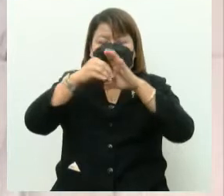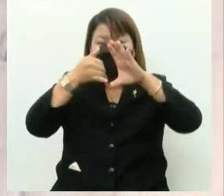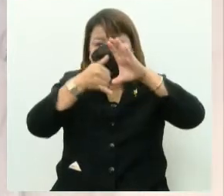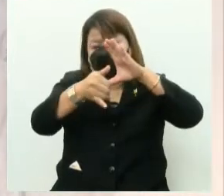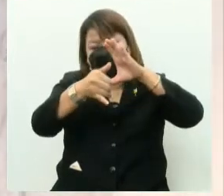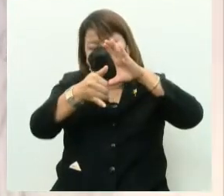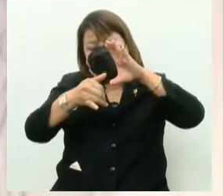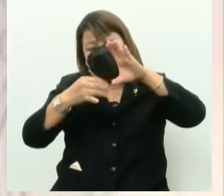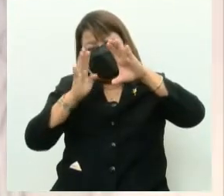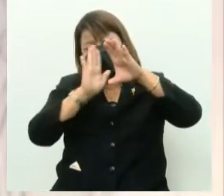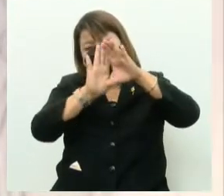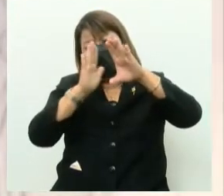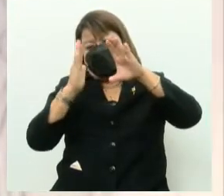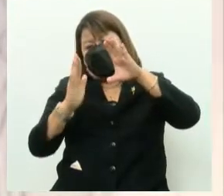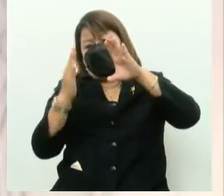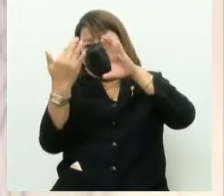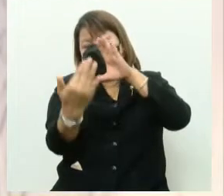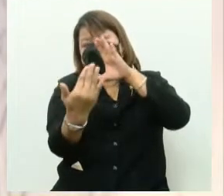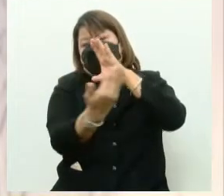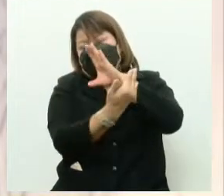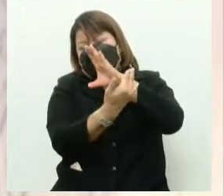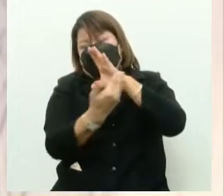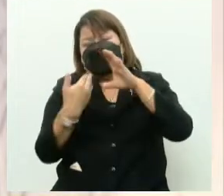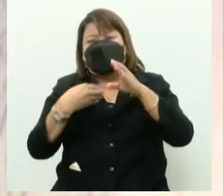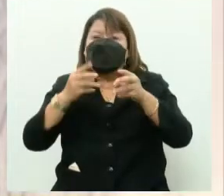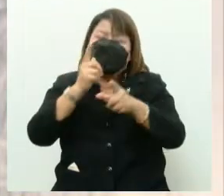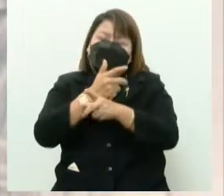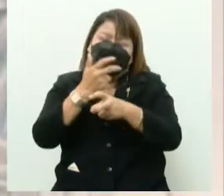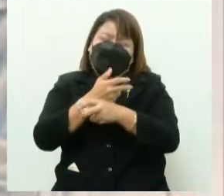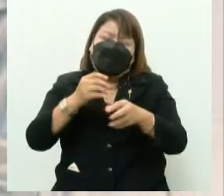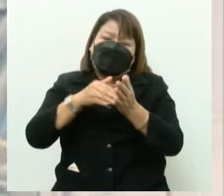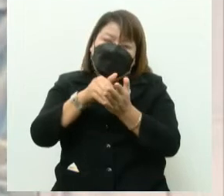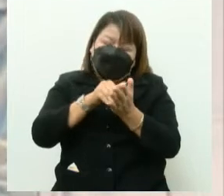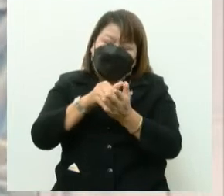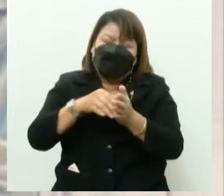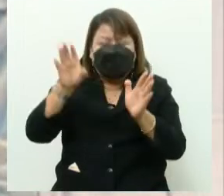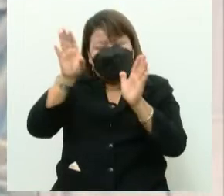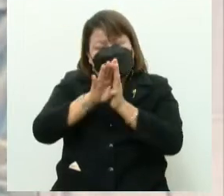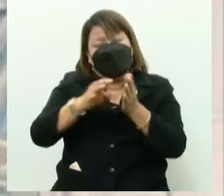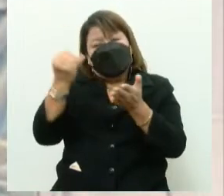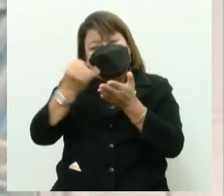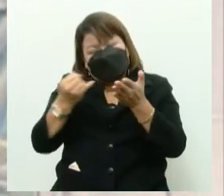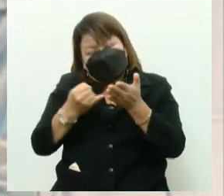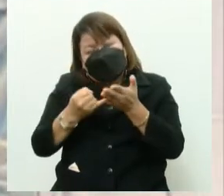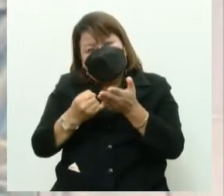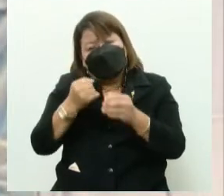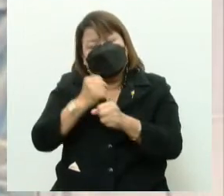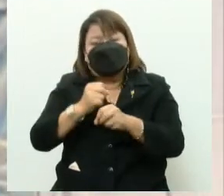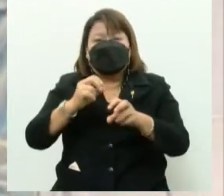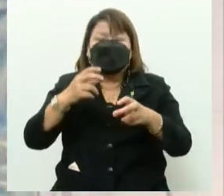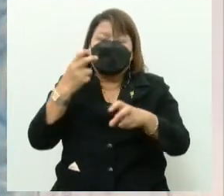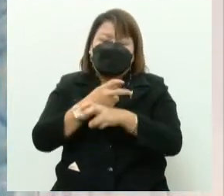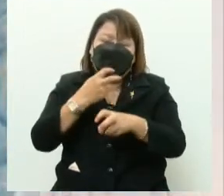ศติดตั้งด้วยหินอ่อนขาวที่เบสมีแผ่นภาพจิตรกรรมฝาผนังทำด้วยกระเบื้องดินเผ